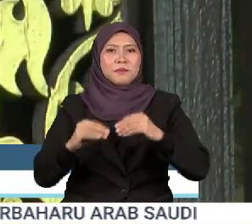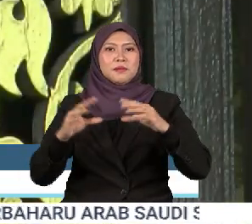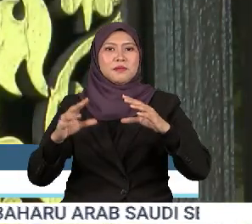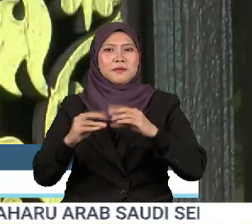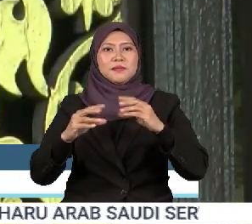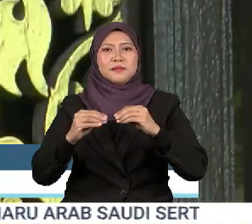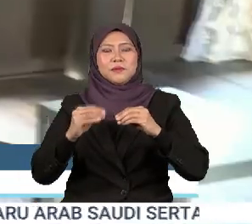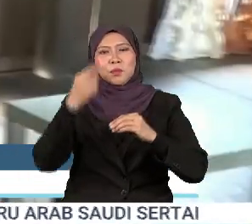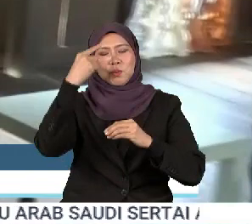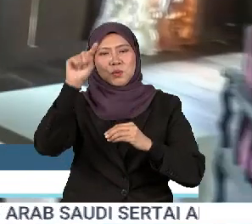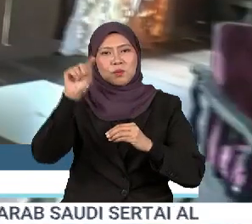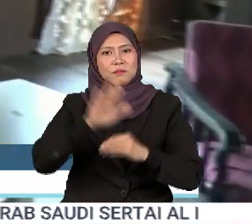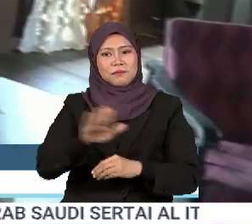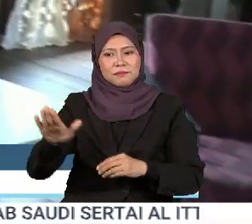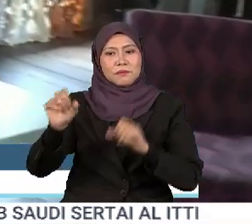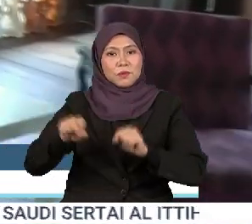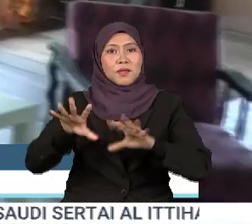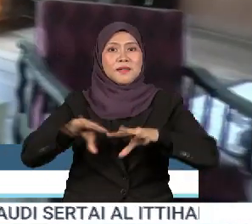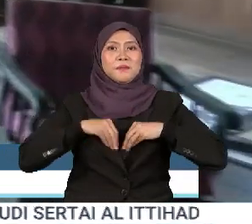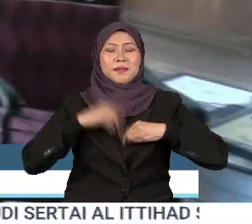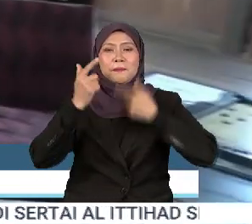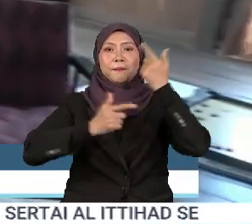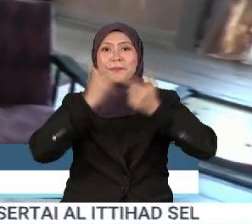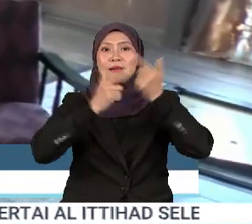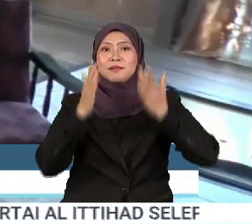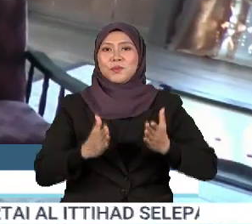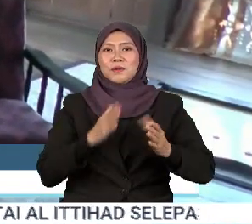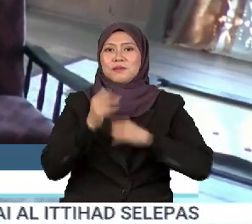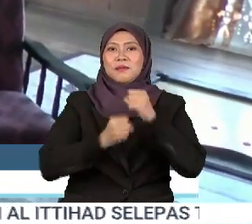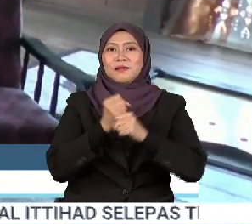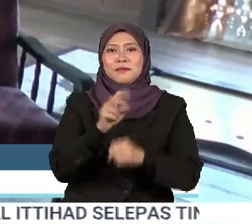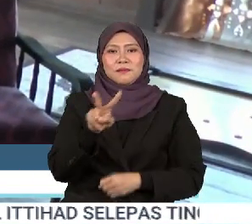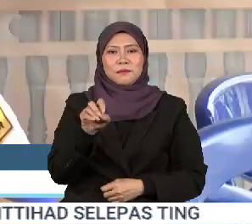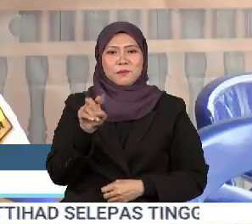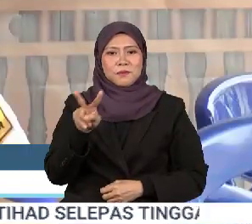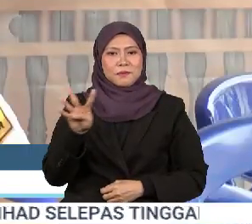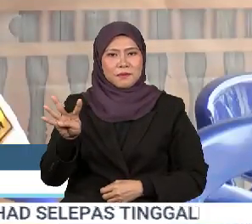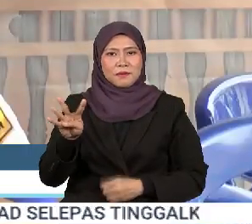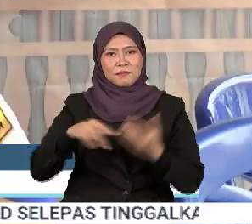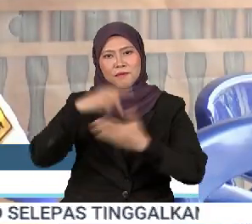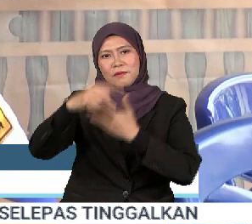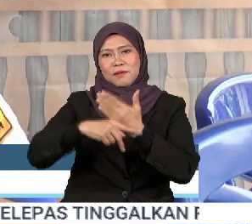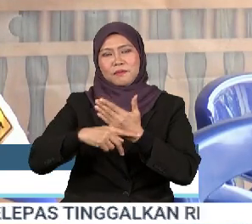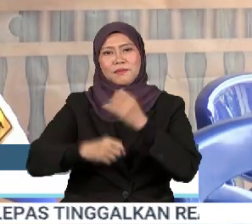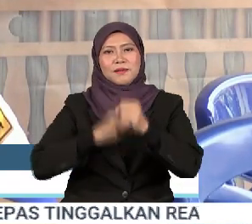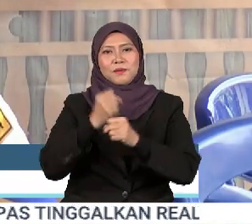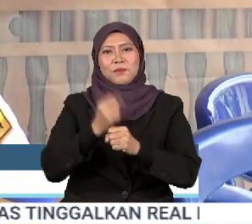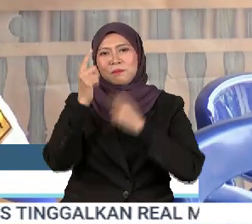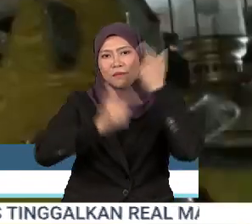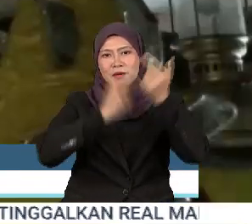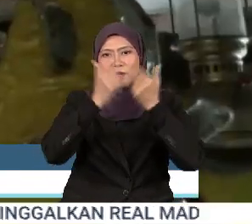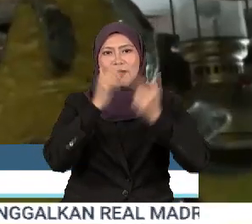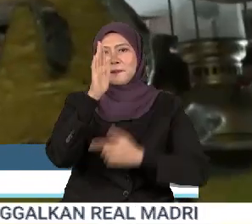untuk persediaan mereka menerima pelancong-pelancong pada tahun 2024 nanti dalam program Tahun Melawat Melaka